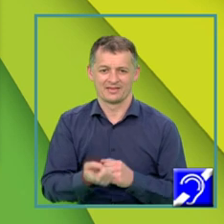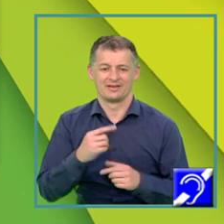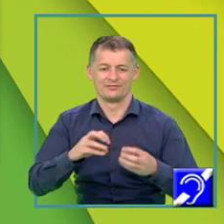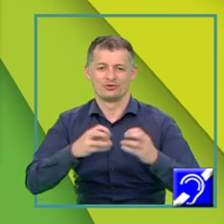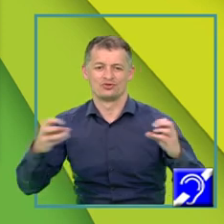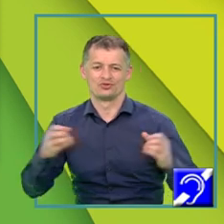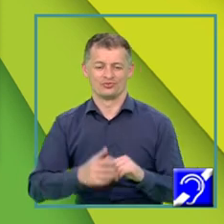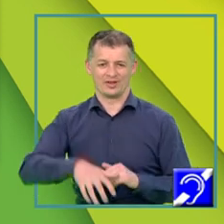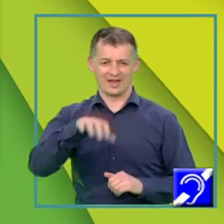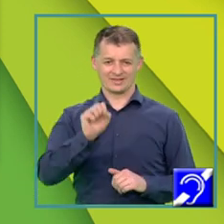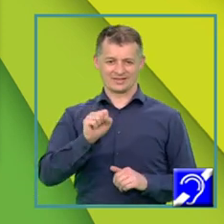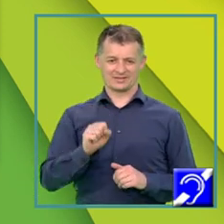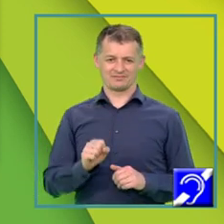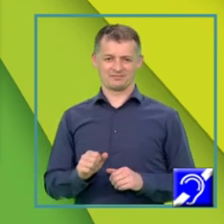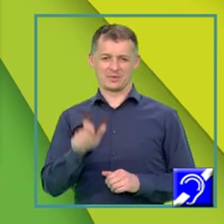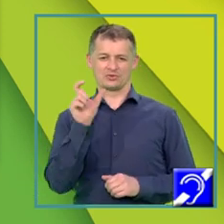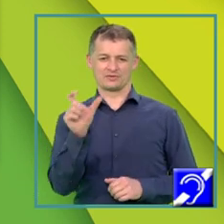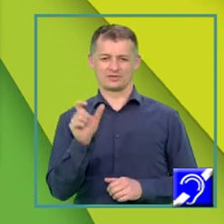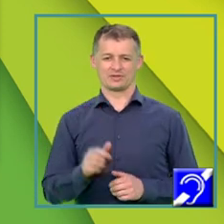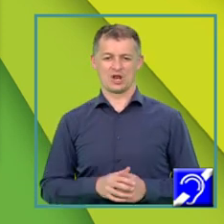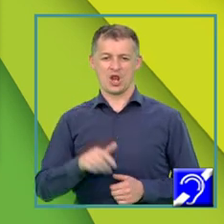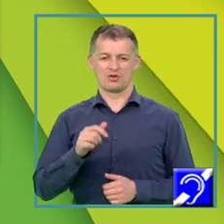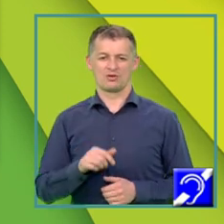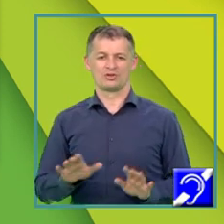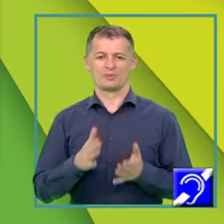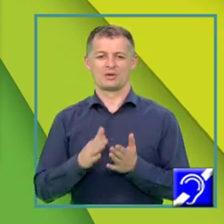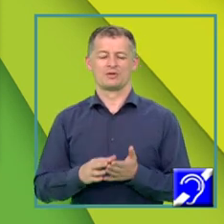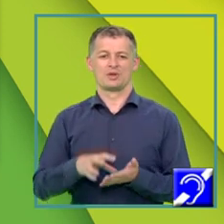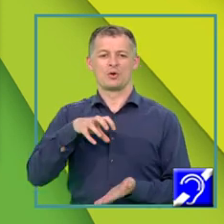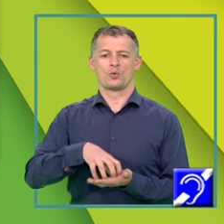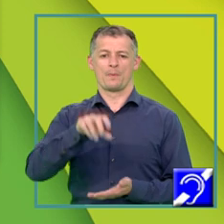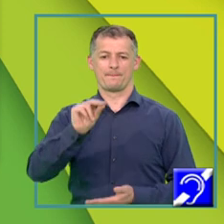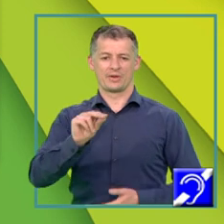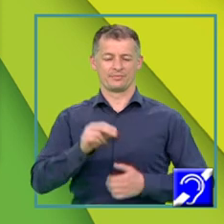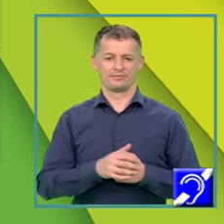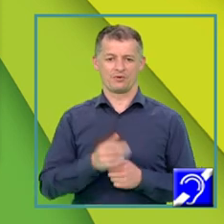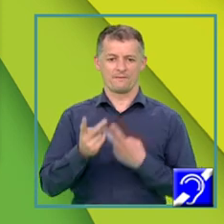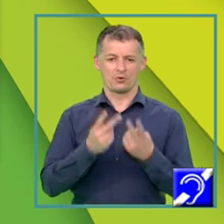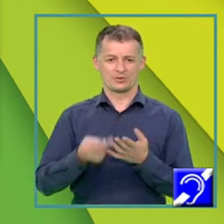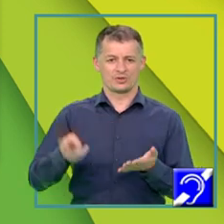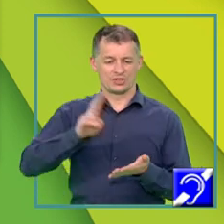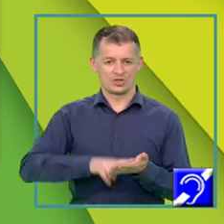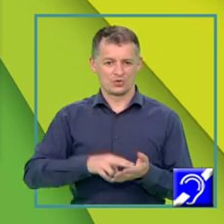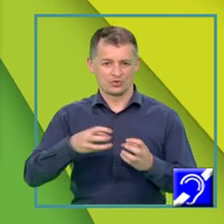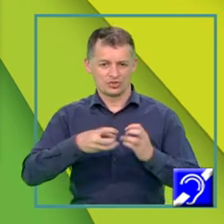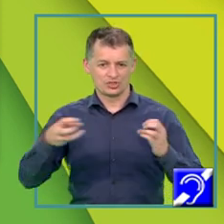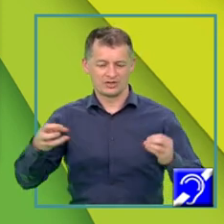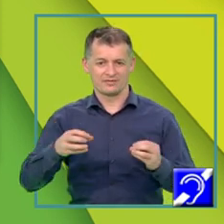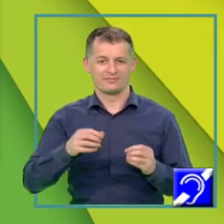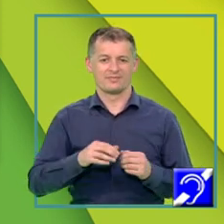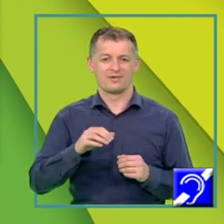a secvenței de lungime lung care începe pe poziția pe vom folosi din nou în șir auxiliar